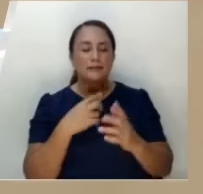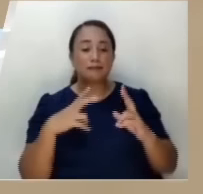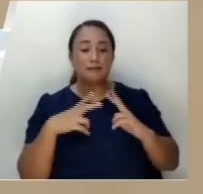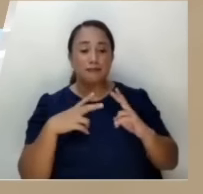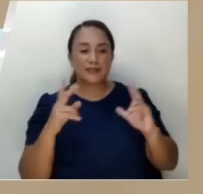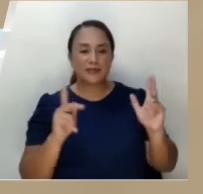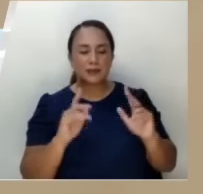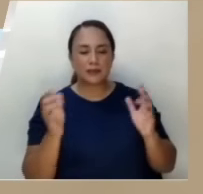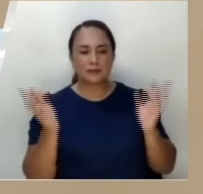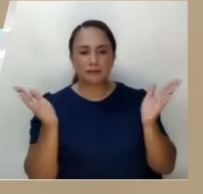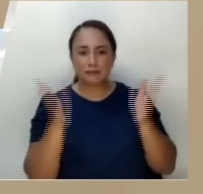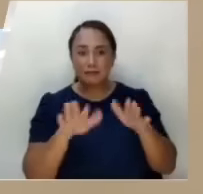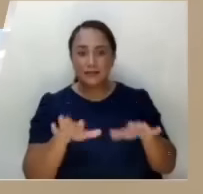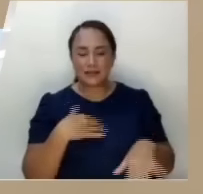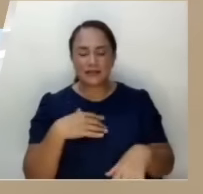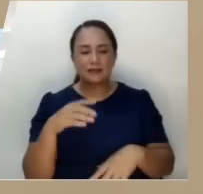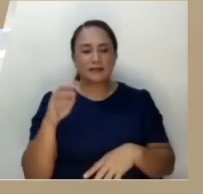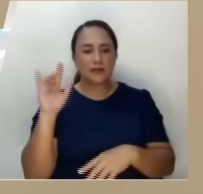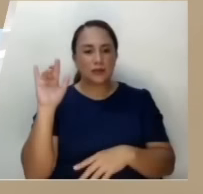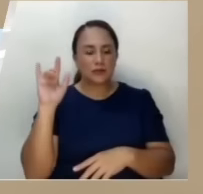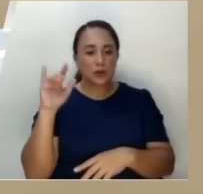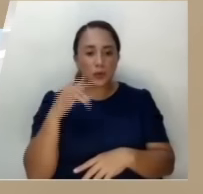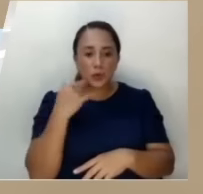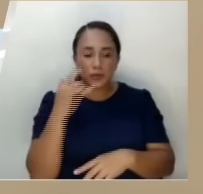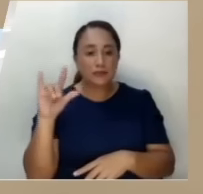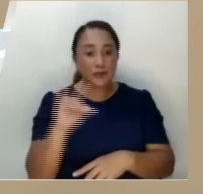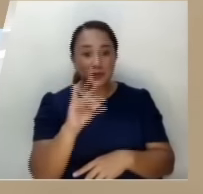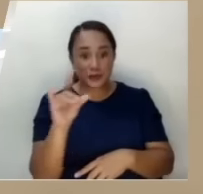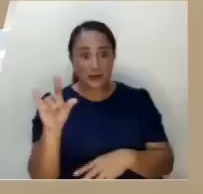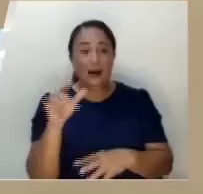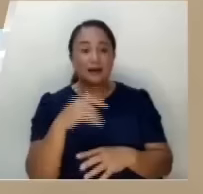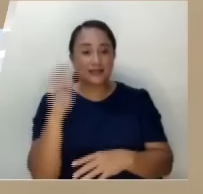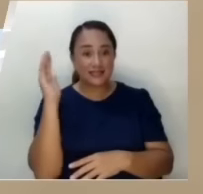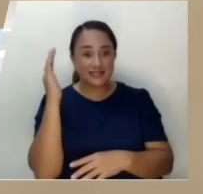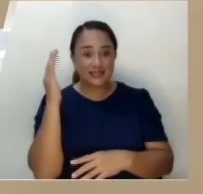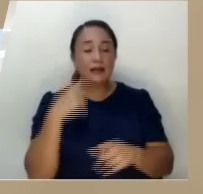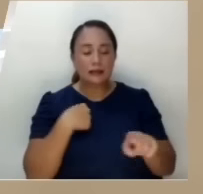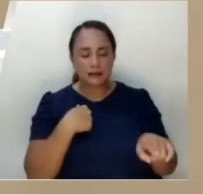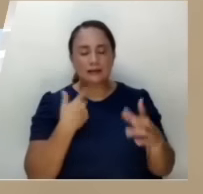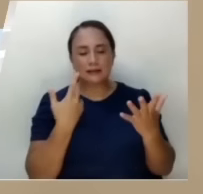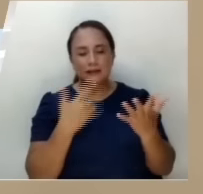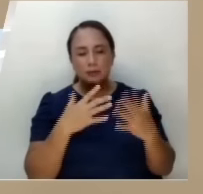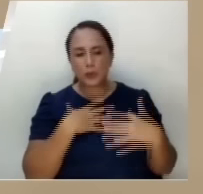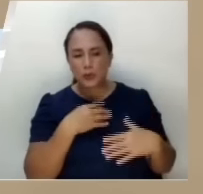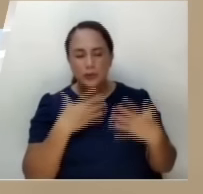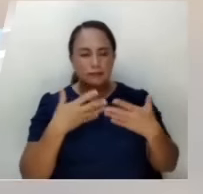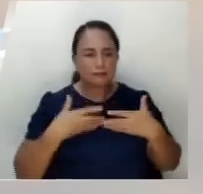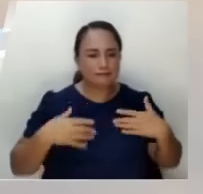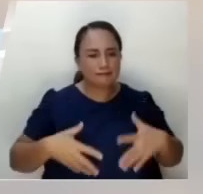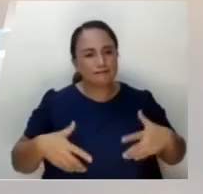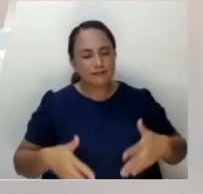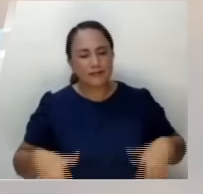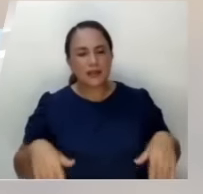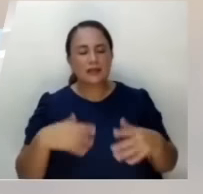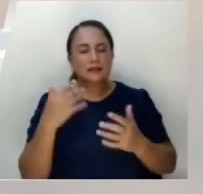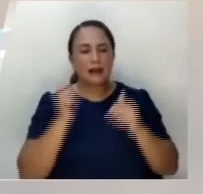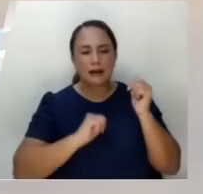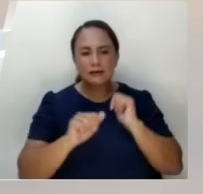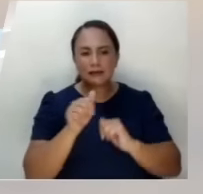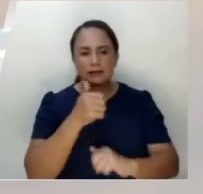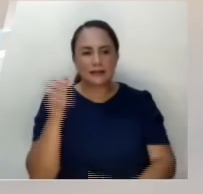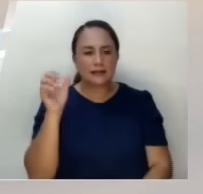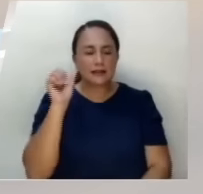sa Miss Universe Philippines 2023, Michelle Marquez D. Ipinakita rin ni Pulang Araw star Sanya Lopez